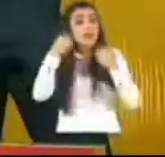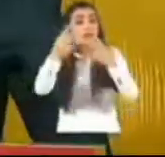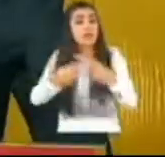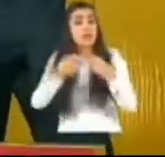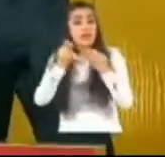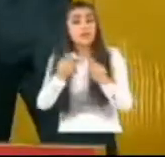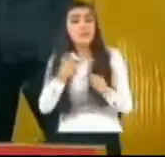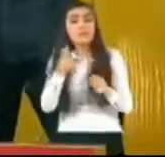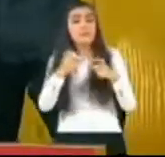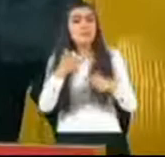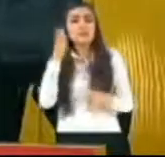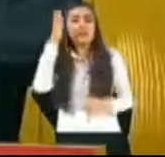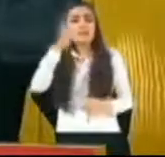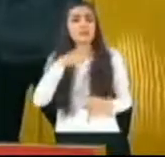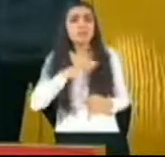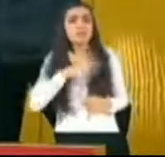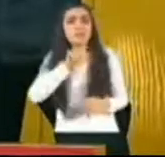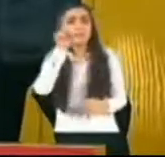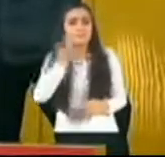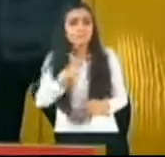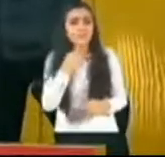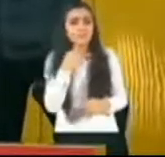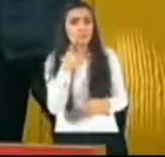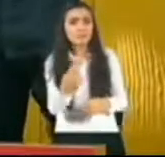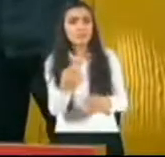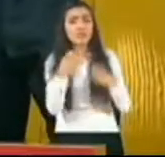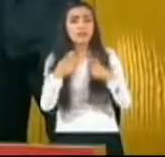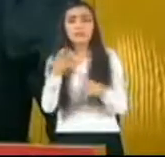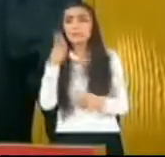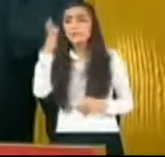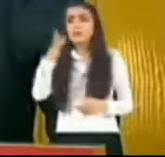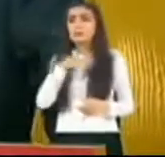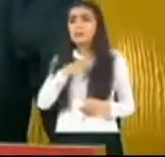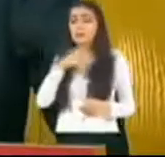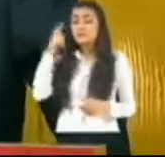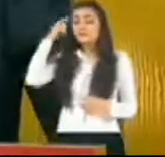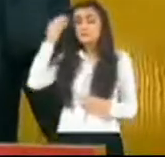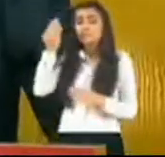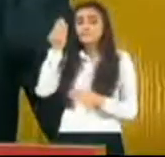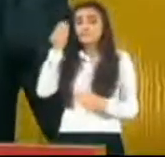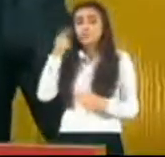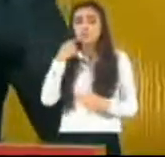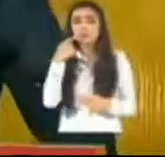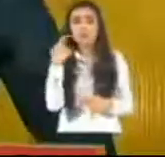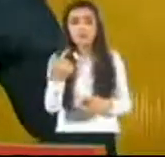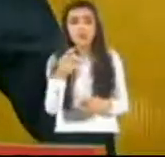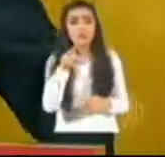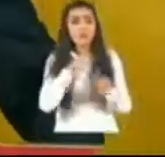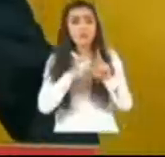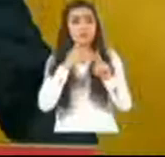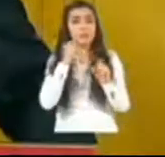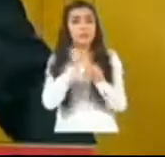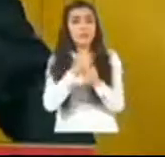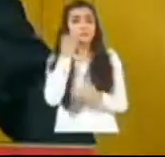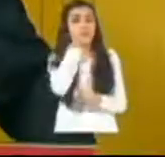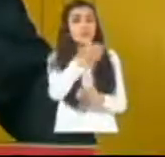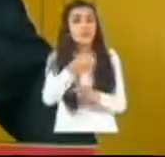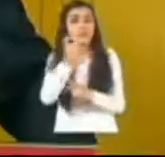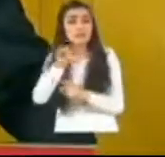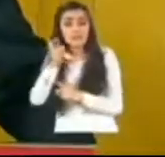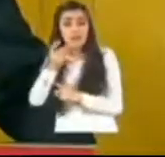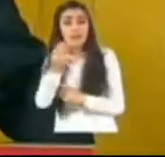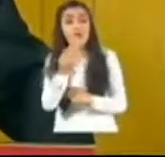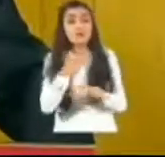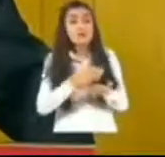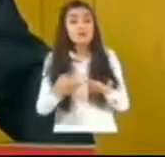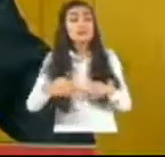donatmakla nereye varmak istiyor? Ne yapmayı akıllarından geçiriyorlar? YPG'ye verilen silahlar